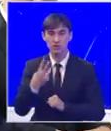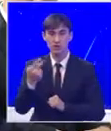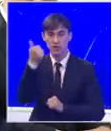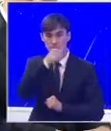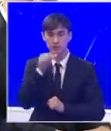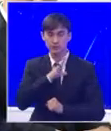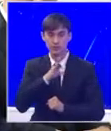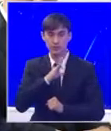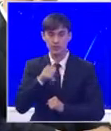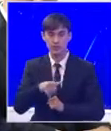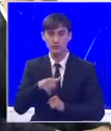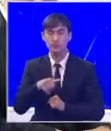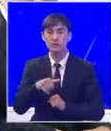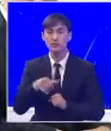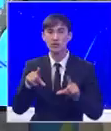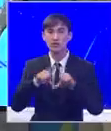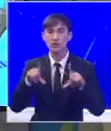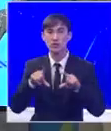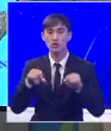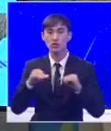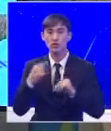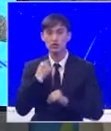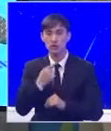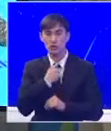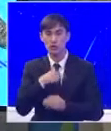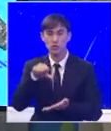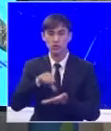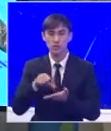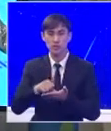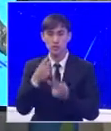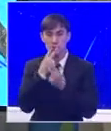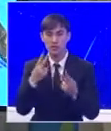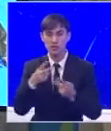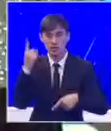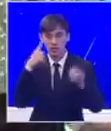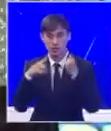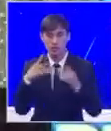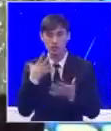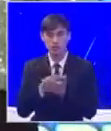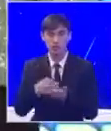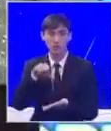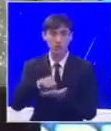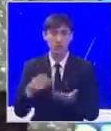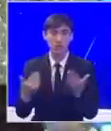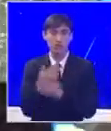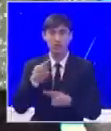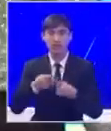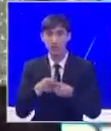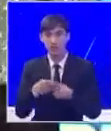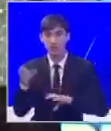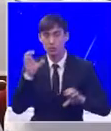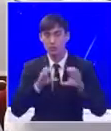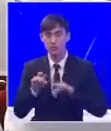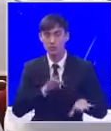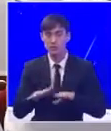в Талдыкурганском дворце школьников. Участники мероприятия представили на нем свои творческие инициативы с применением новых технологий в